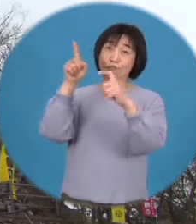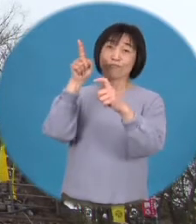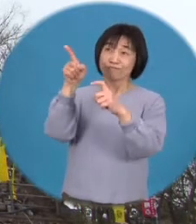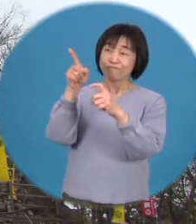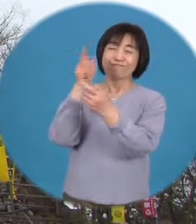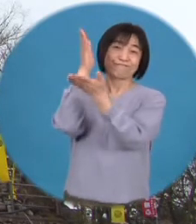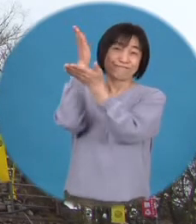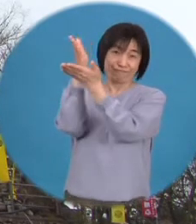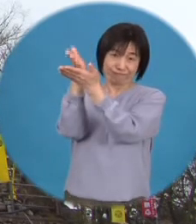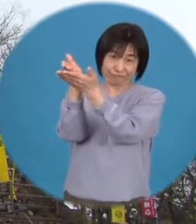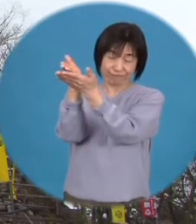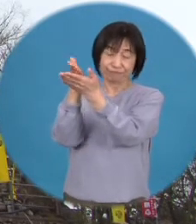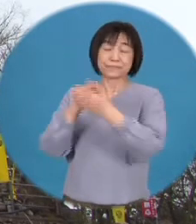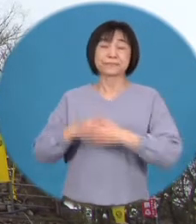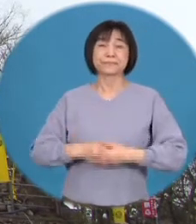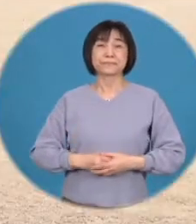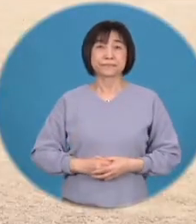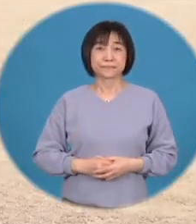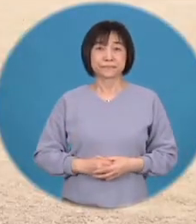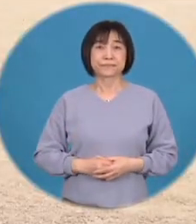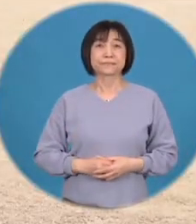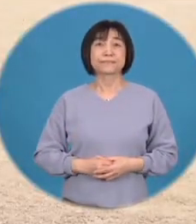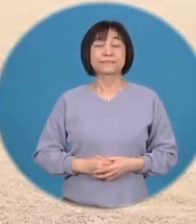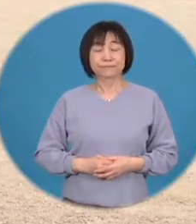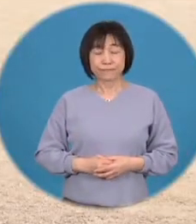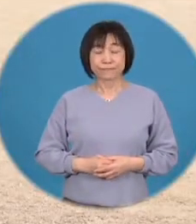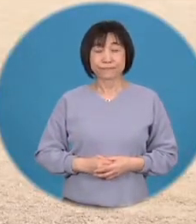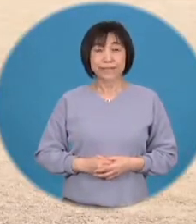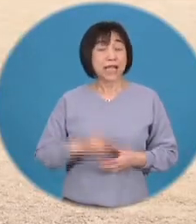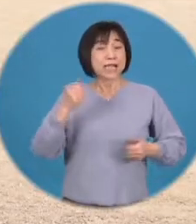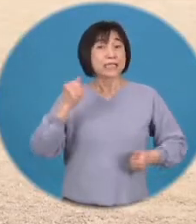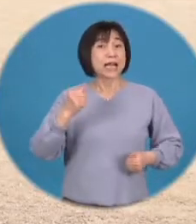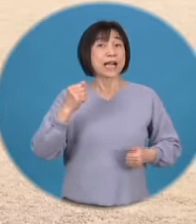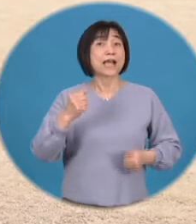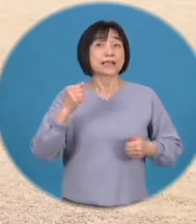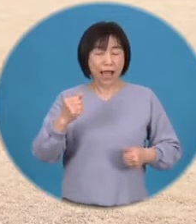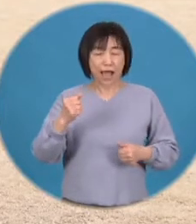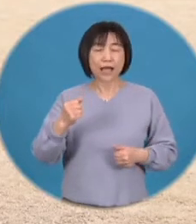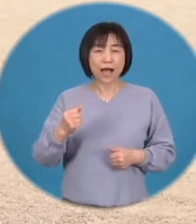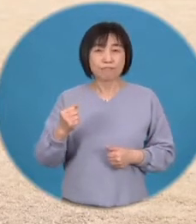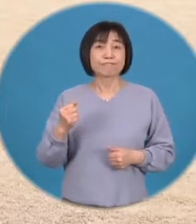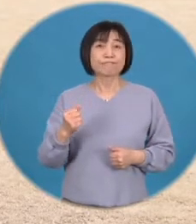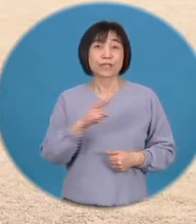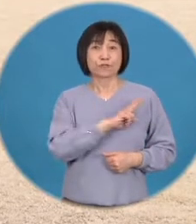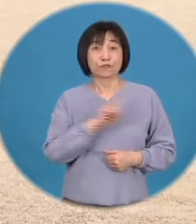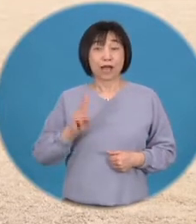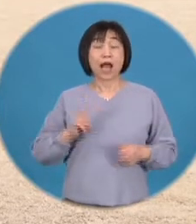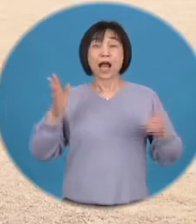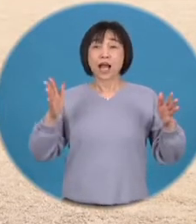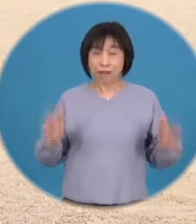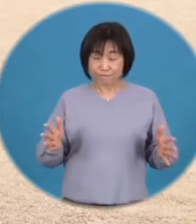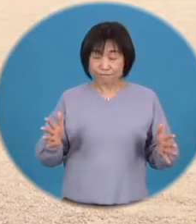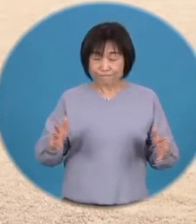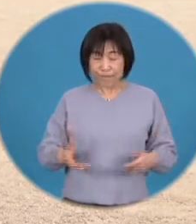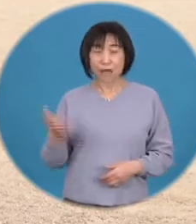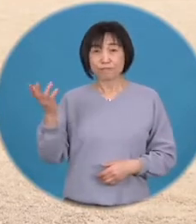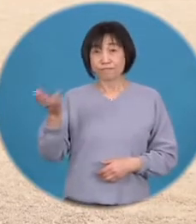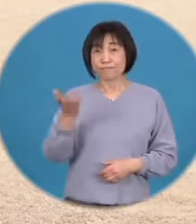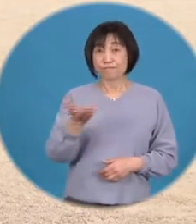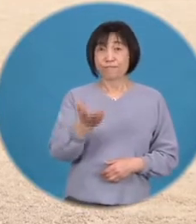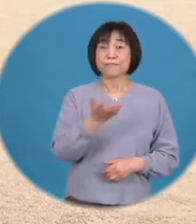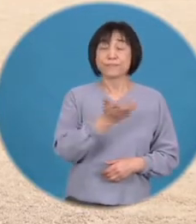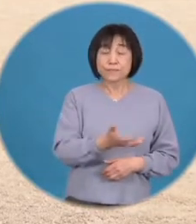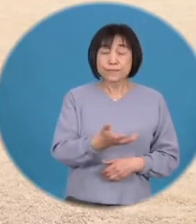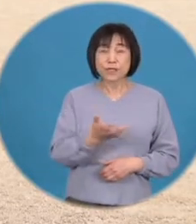守閣へと聖火をつないでいきます。オリンピック聖火ランナーたちが2日間にわたってつないできた聖火は、